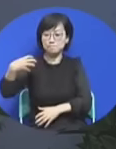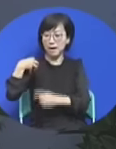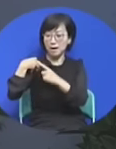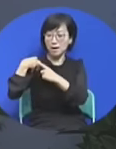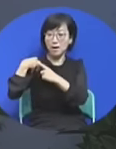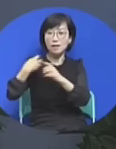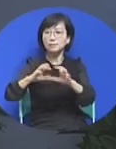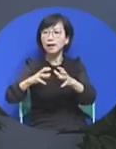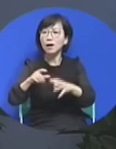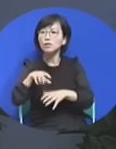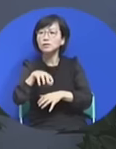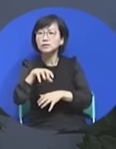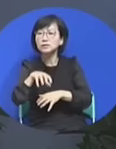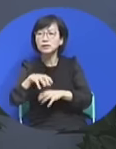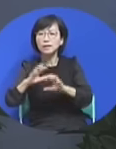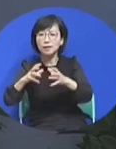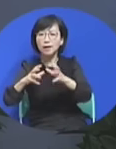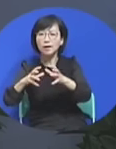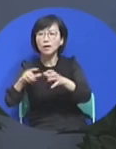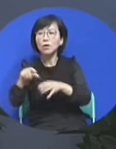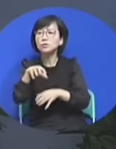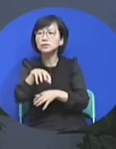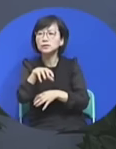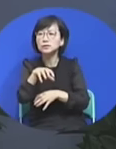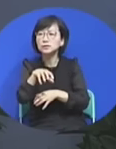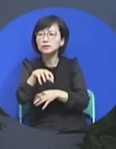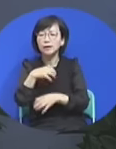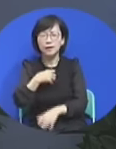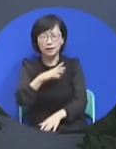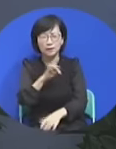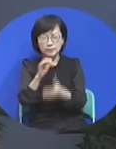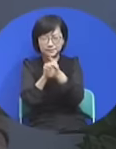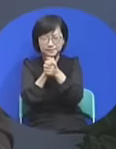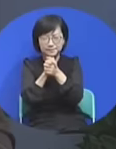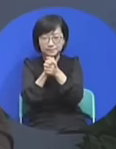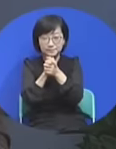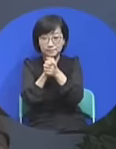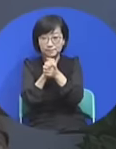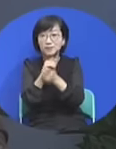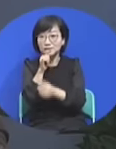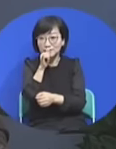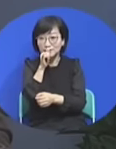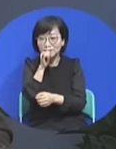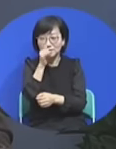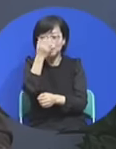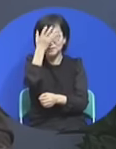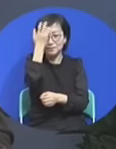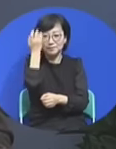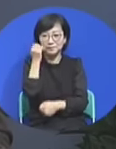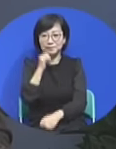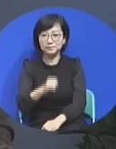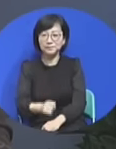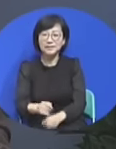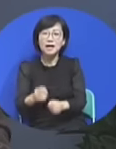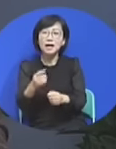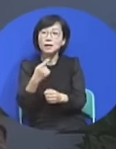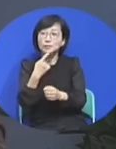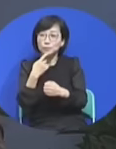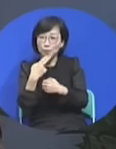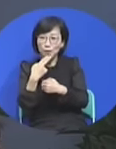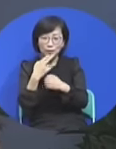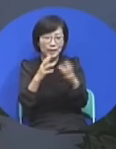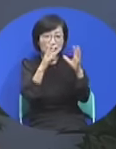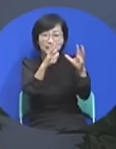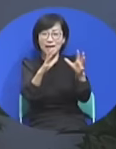world evangelization in this age? 그 생각해 볼 필요 있어요. There's a need for us to consider this. 왜냐 세계 복음화를 다 하는데 주역 국가가